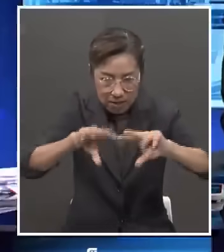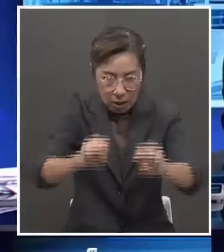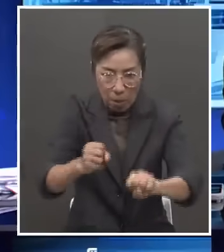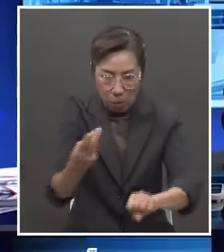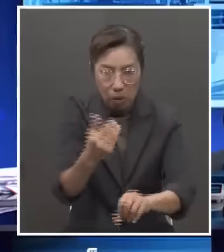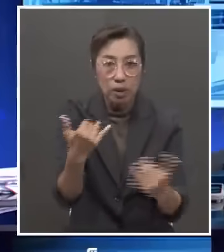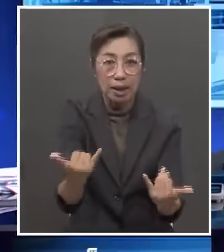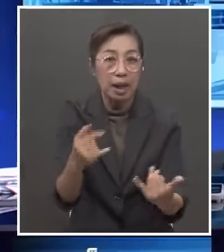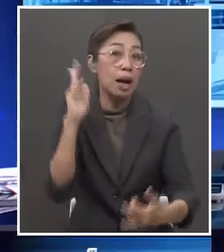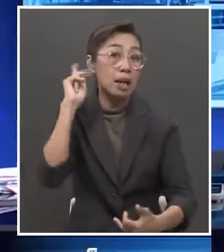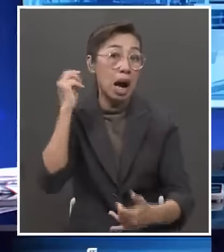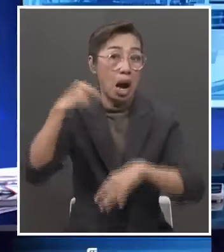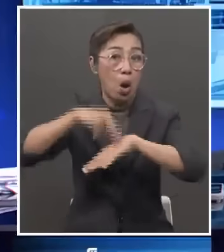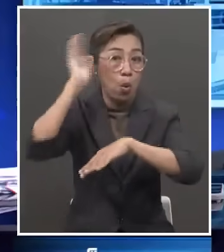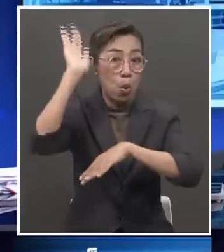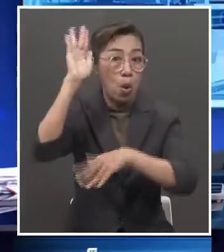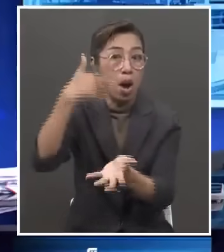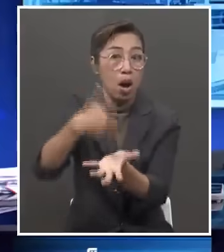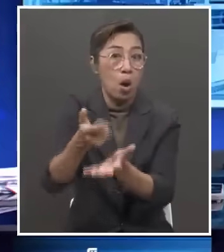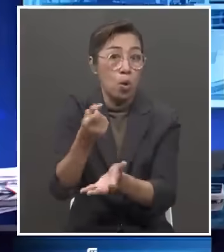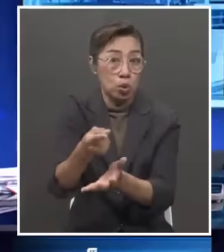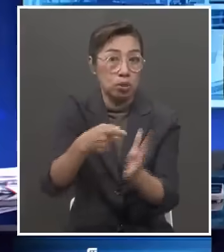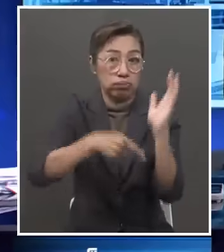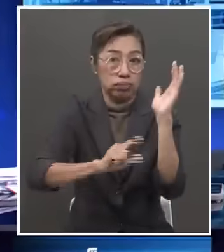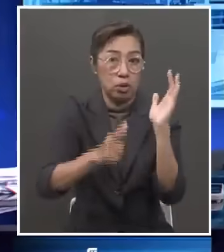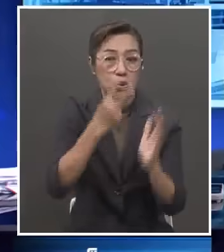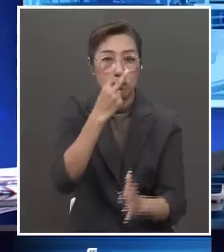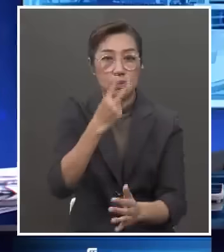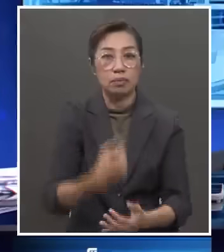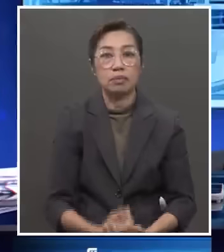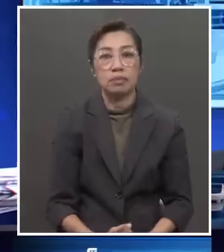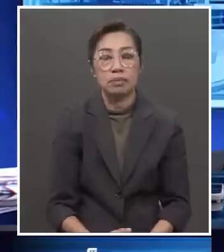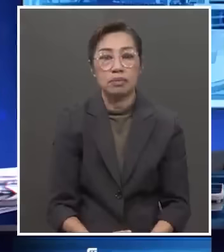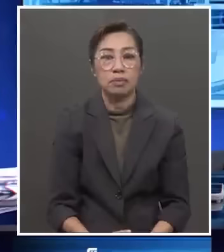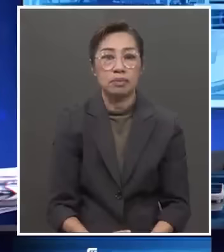คุณสุพิชชารัตนะรายงานมาจากในพื้นพื้นที่เชิญ